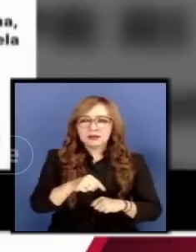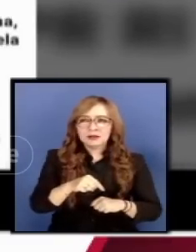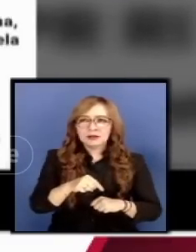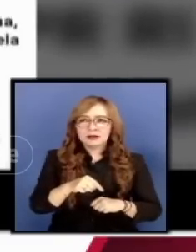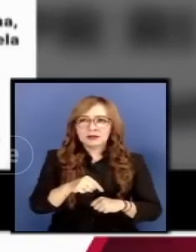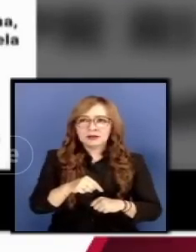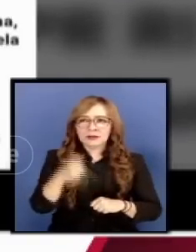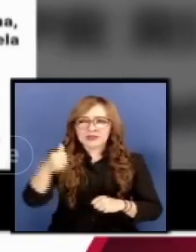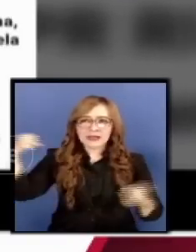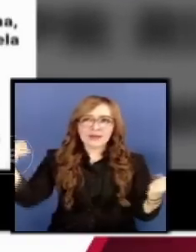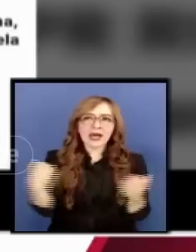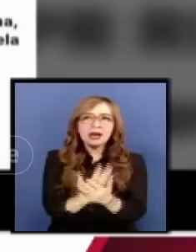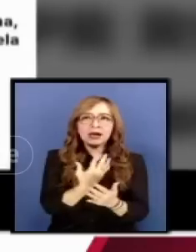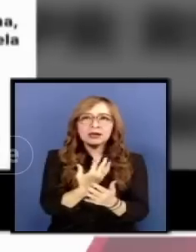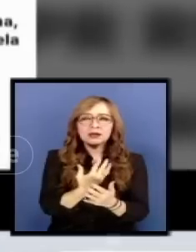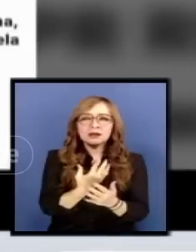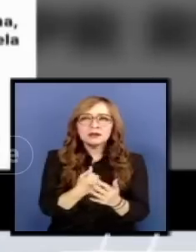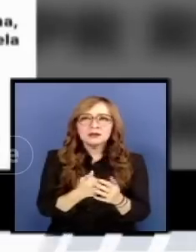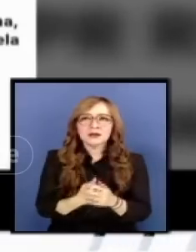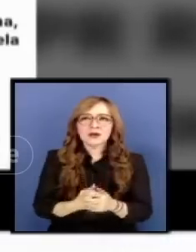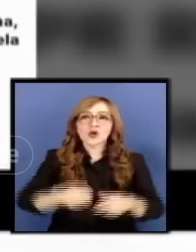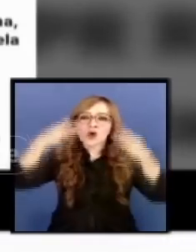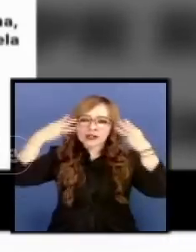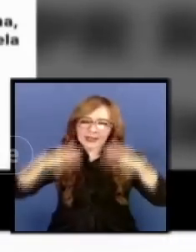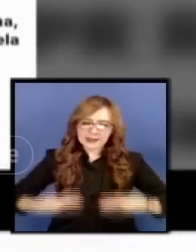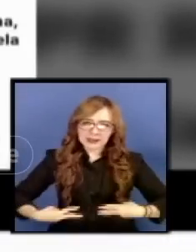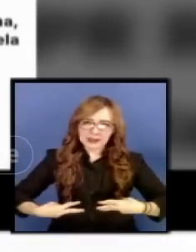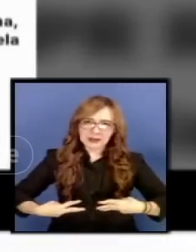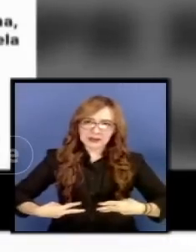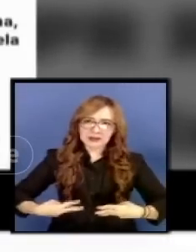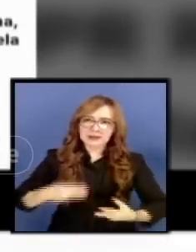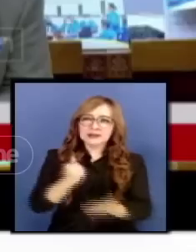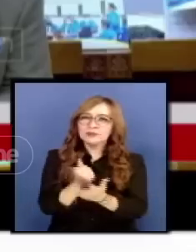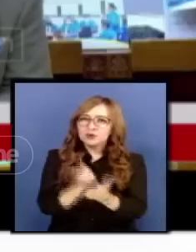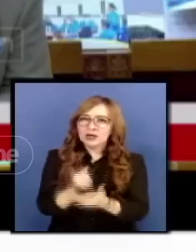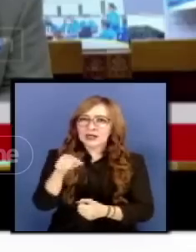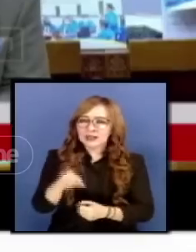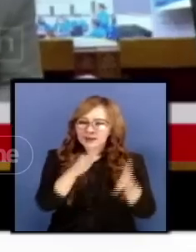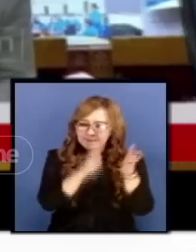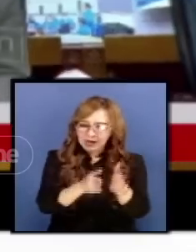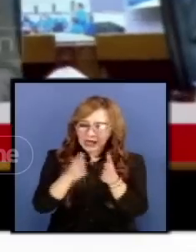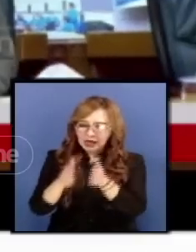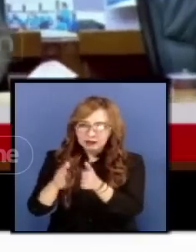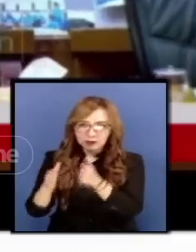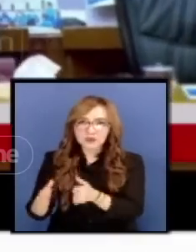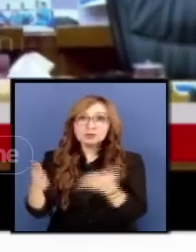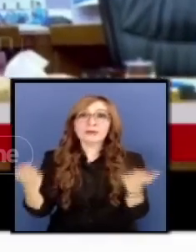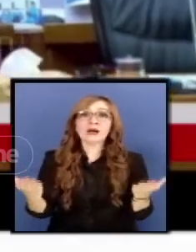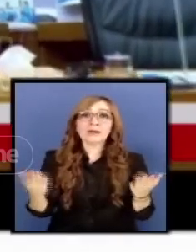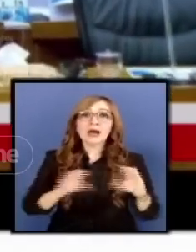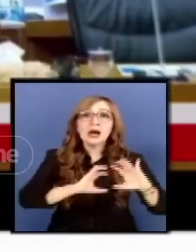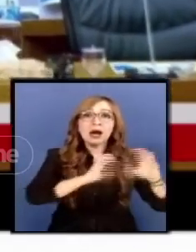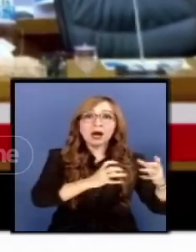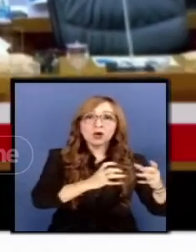ada seperti itu Mbak Sinta gitu ya. Kode etik ini kan sebetulnya mengatur bagaimana anggota